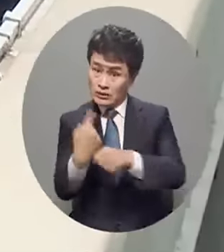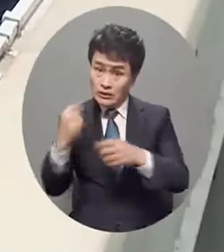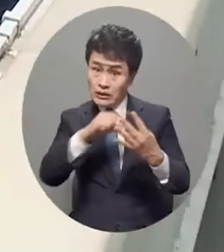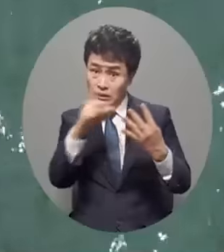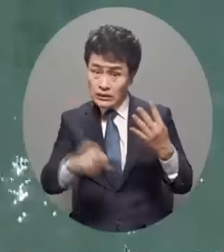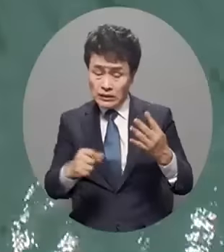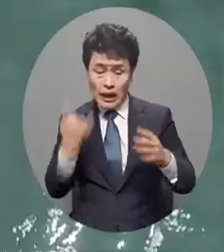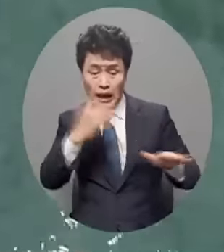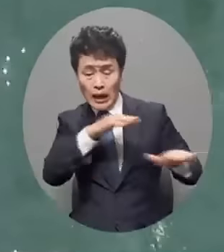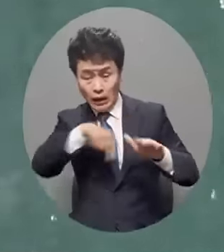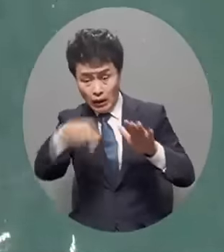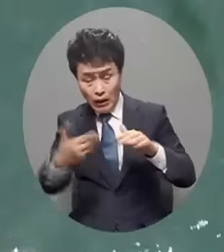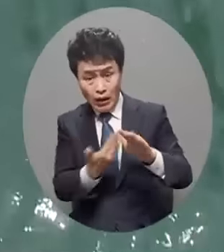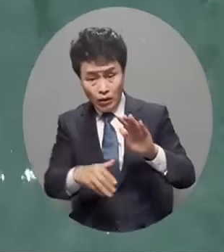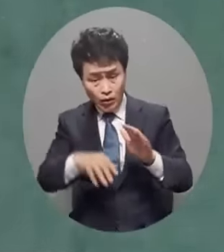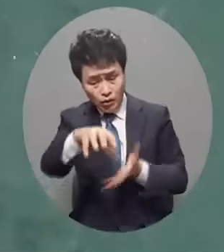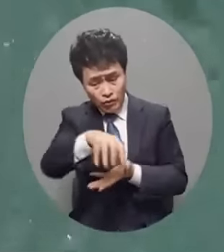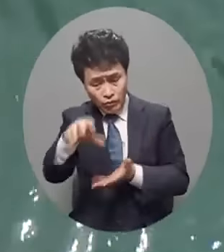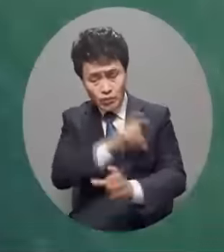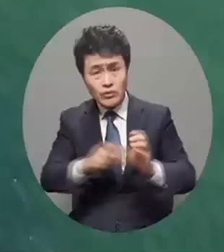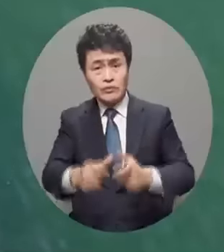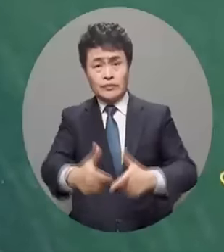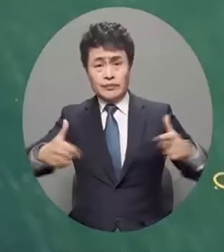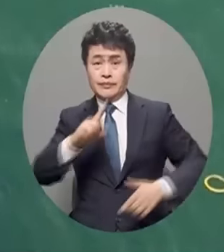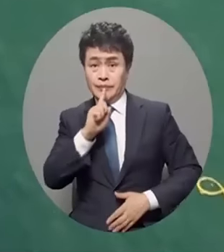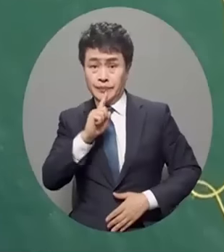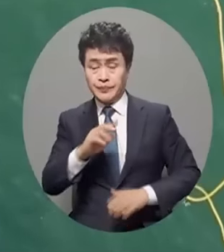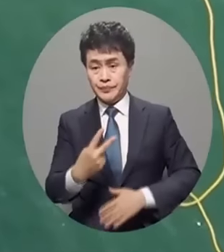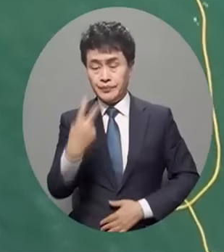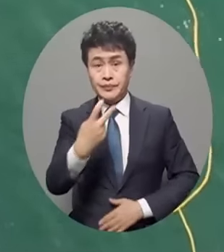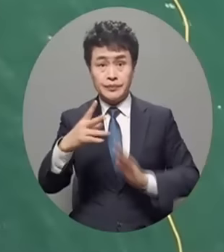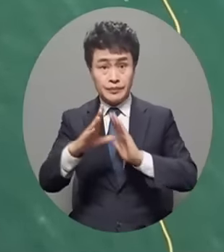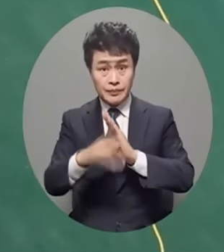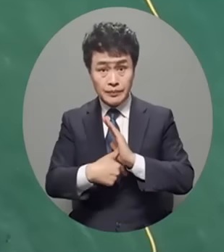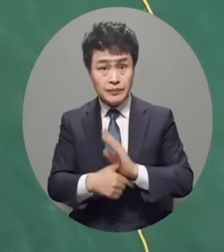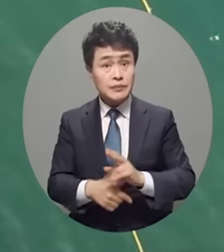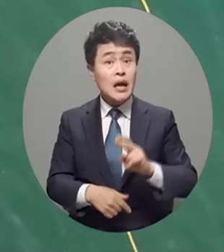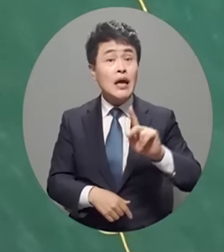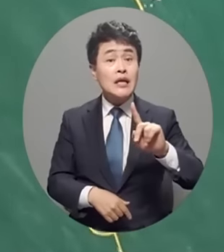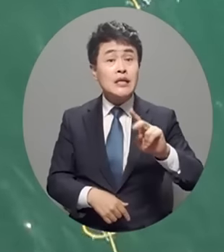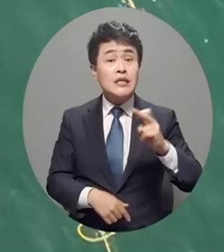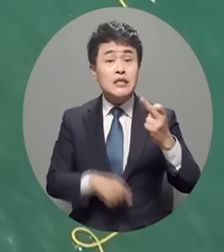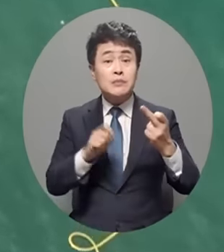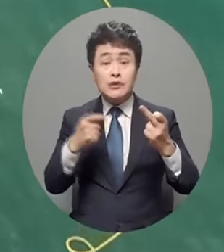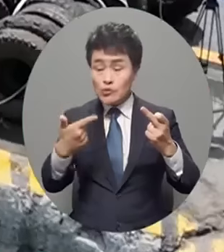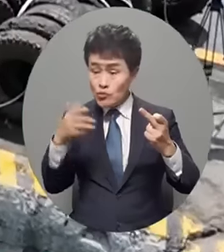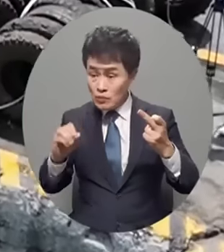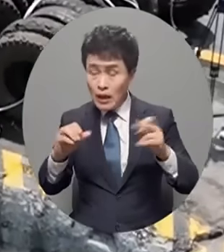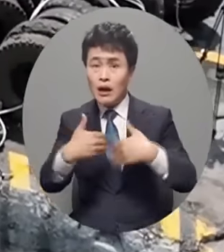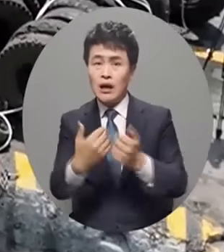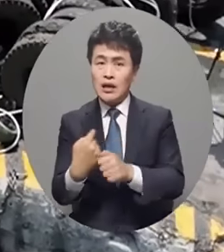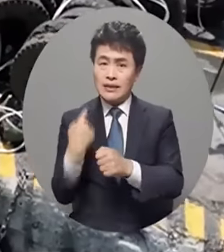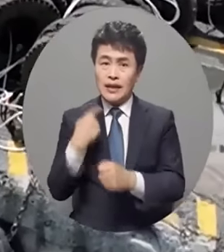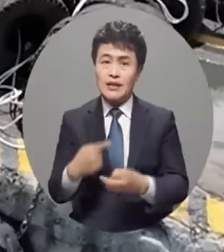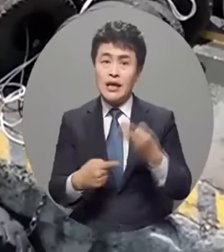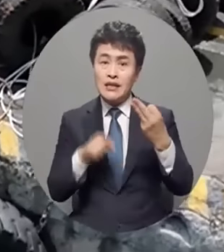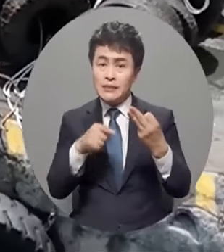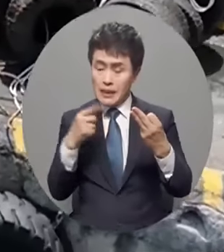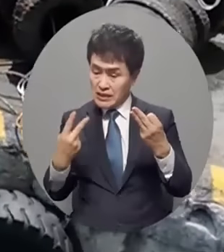대책이라며 수거량을 늘리겠다고 발표했습니다. 하지만 2022년 12.6만 톤이었던 수거량은 지난해 13.2만